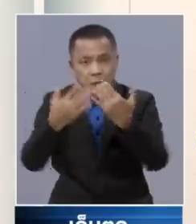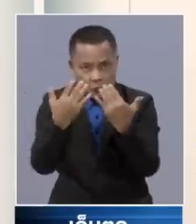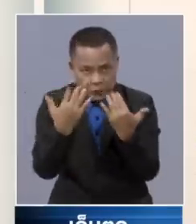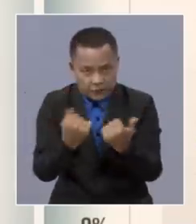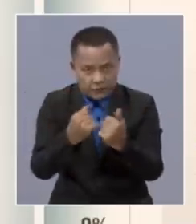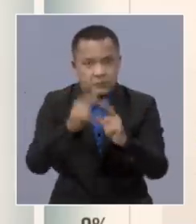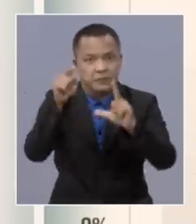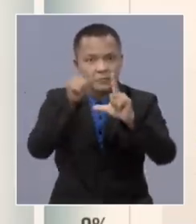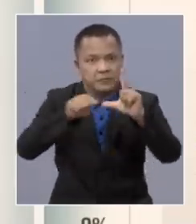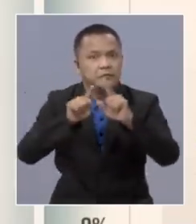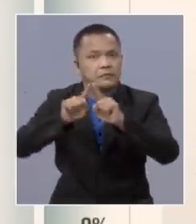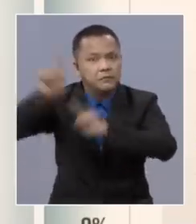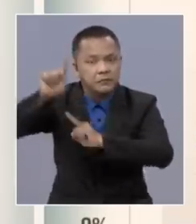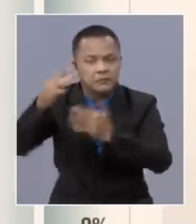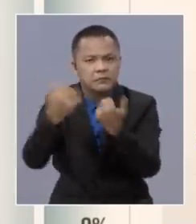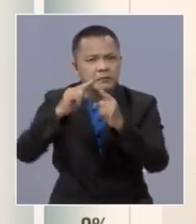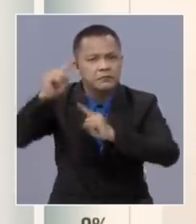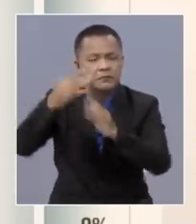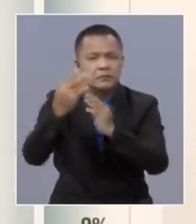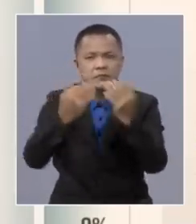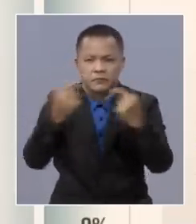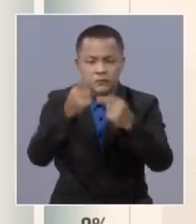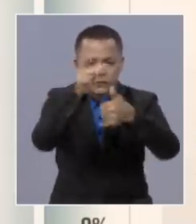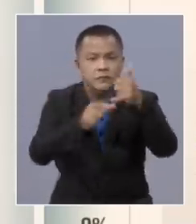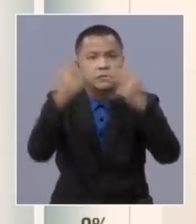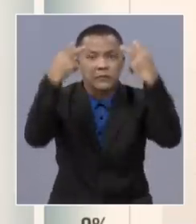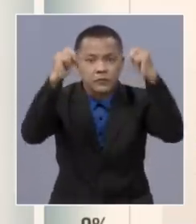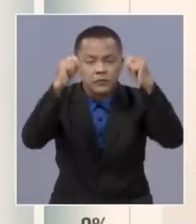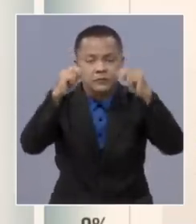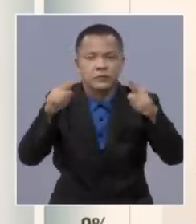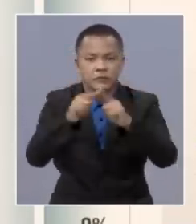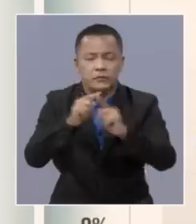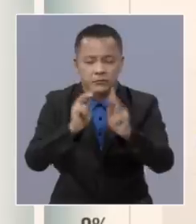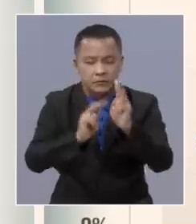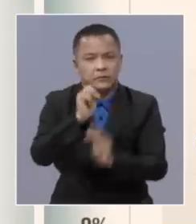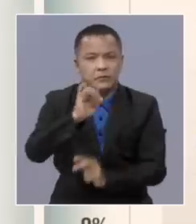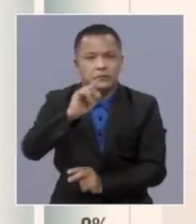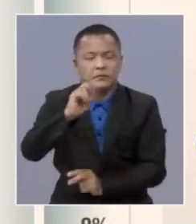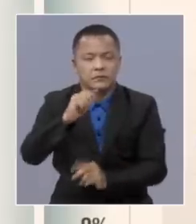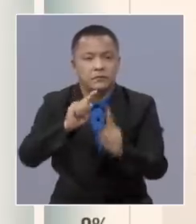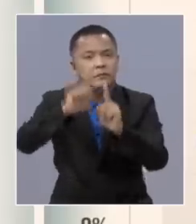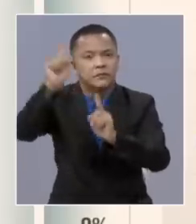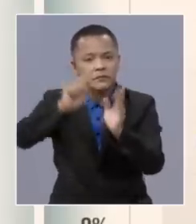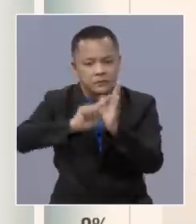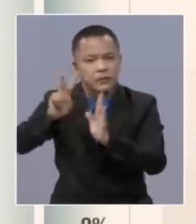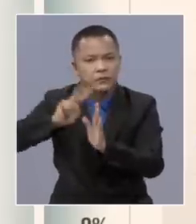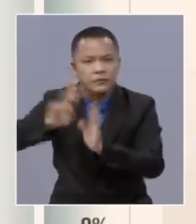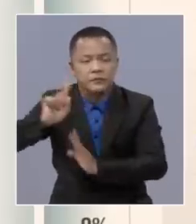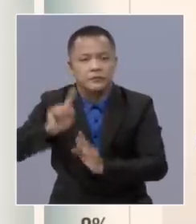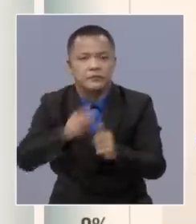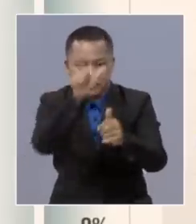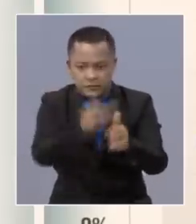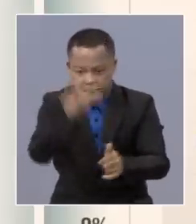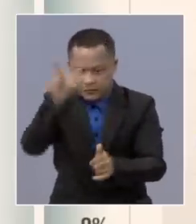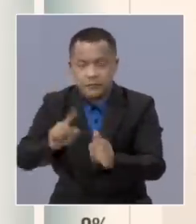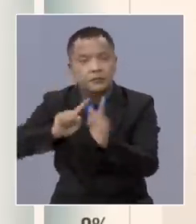นี้ก้าวไกลเขานำโดยเฉพาะแคนดิเดตนะฮะเนี่ยฮะนิดาเขาจะทำมาให้เห็นชัดเจนว่าครั้งที่1เป็นยังไงครั้ง2เป็นยังไงแล้ว